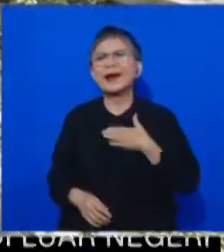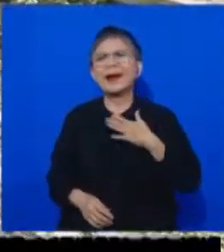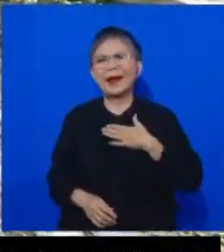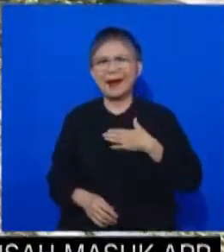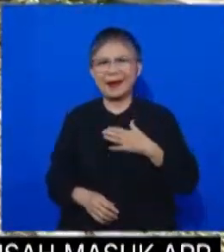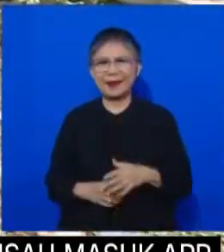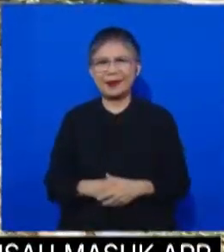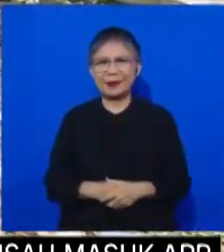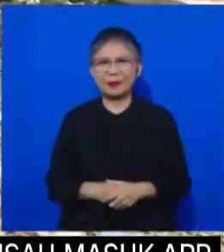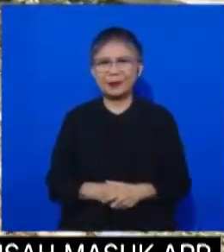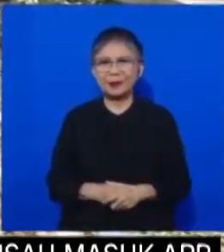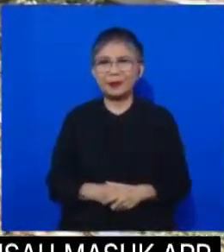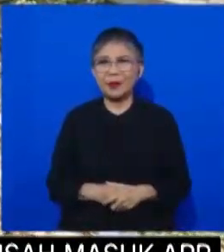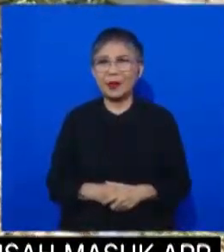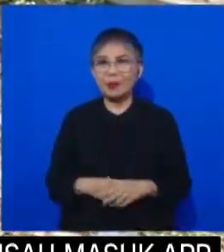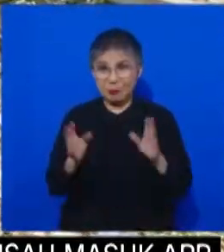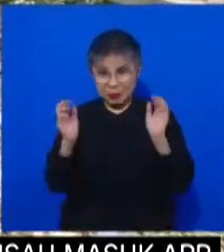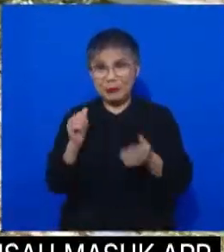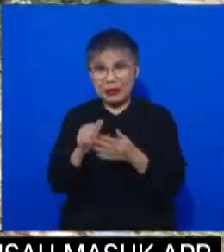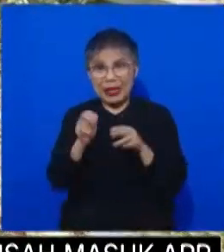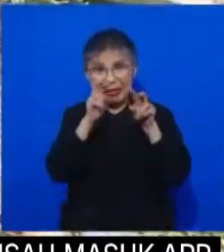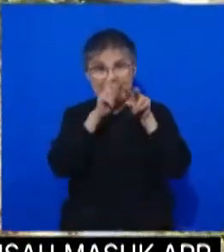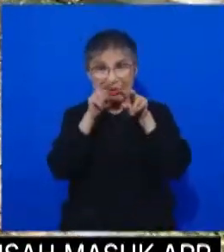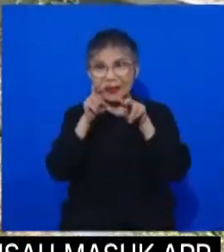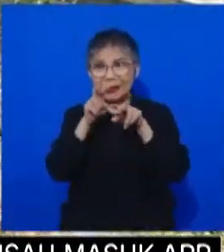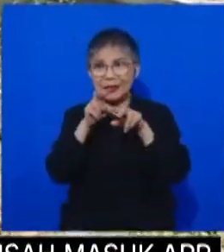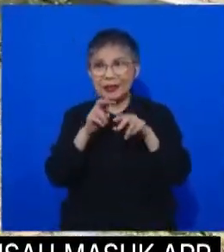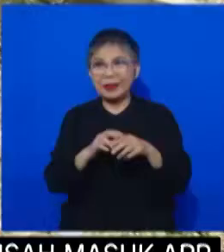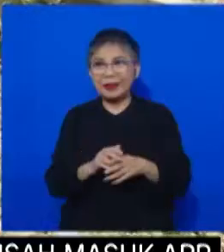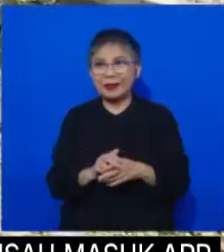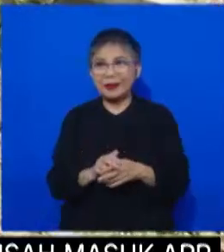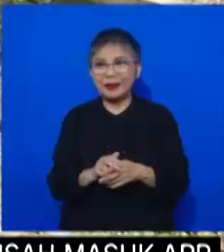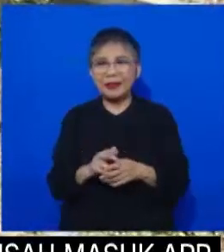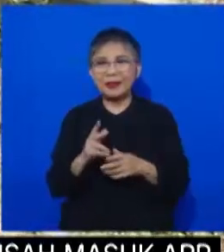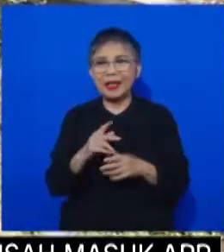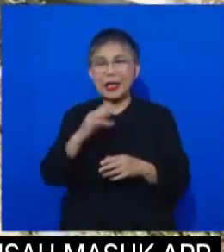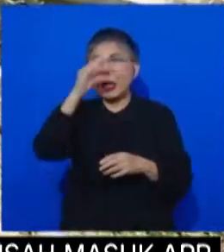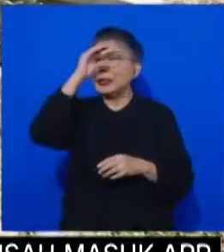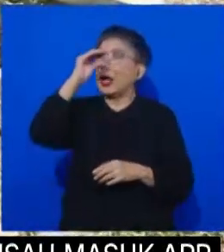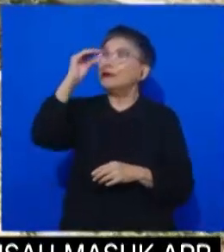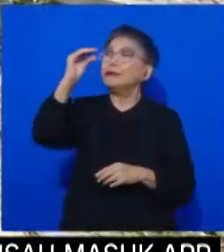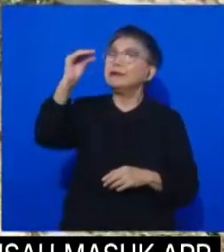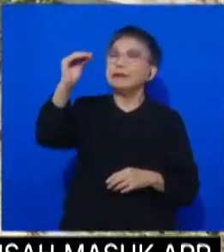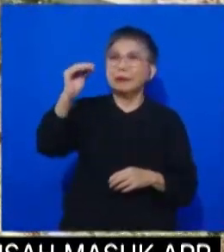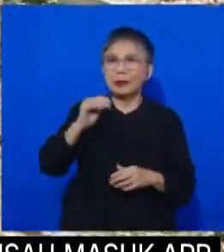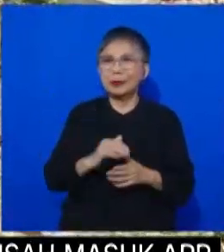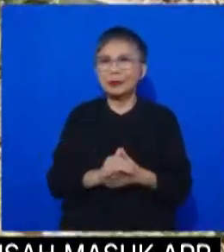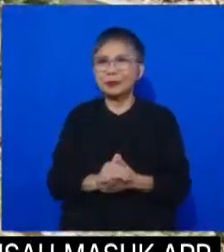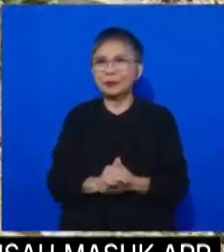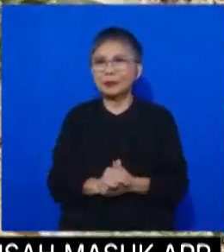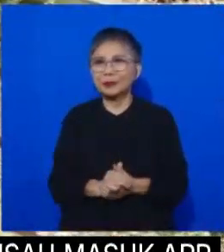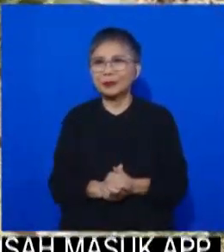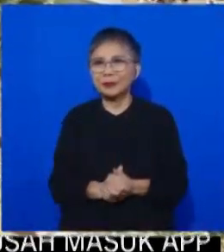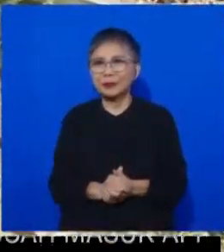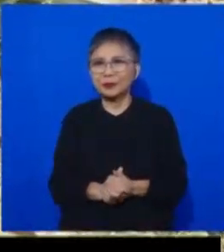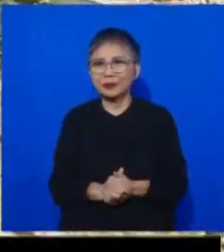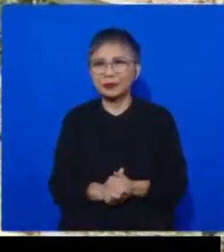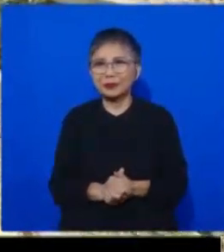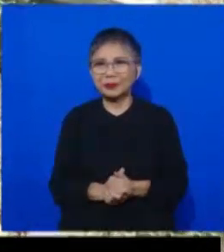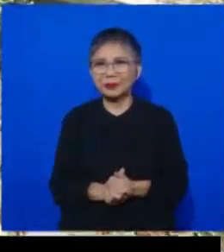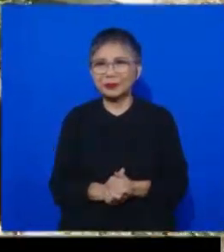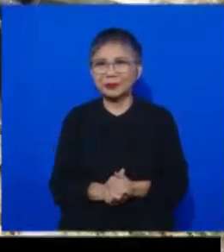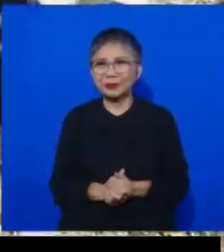ini. Tapi bisa dilihat Pak pas naik? Bisa. Orang tuanya lihat di sini? Kira-kira? Iya. Oh